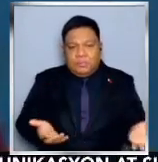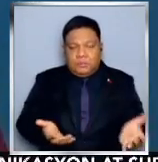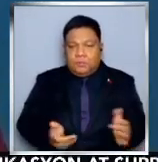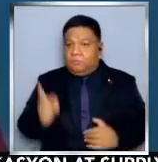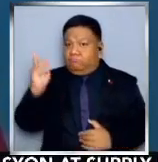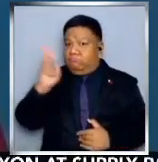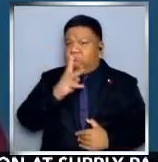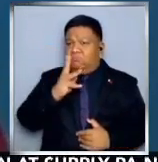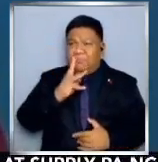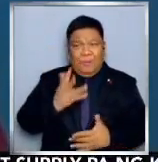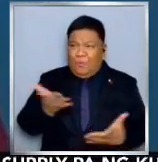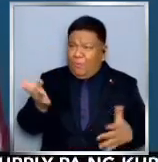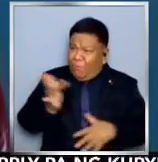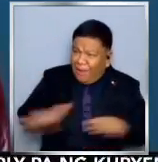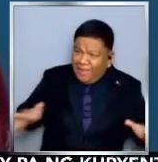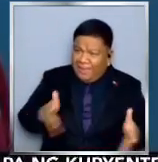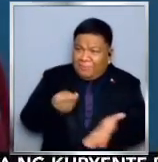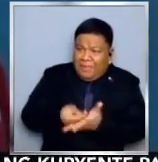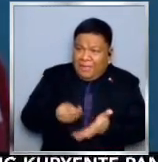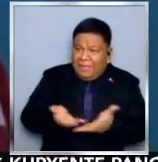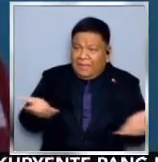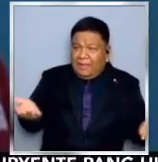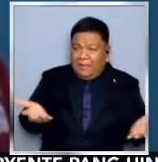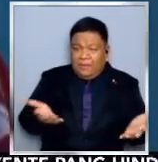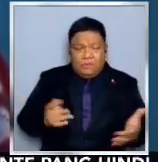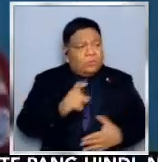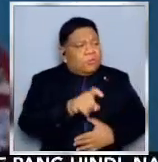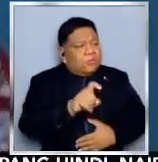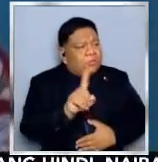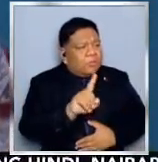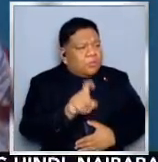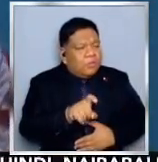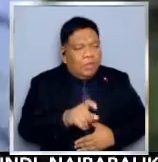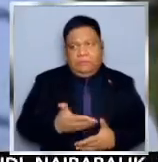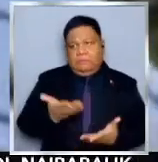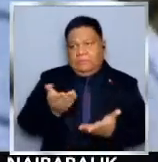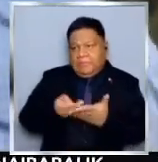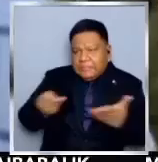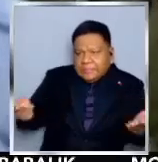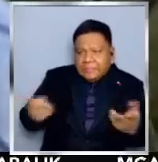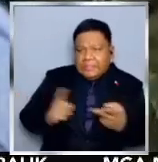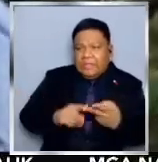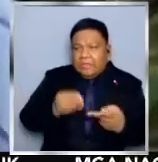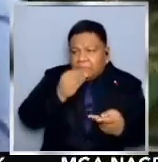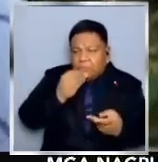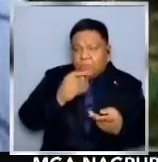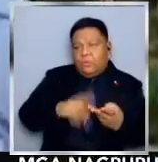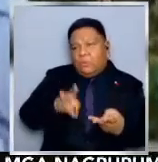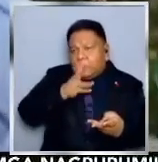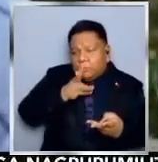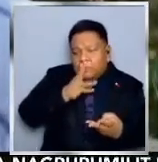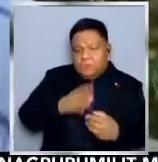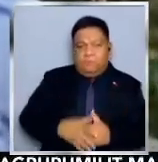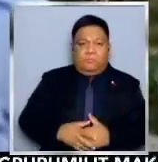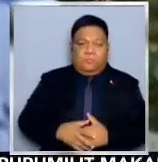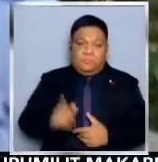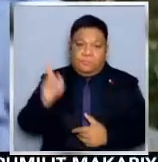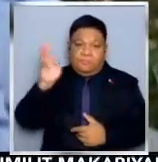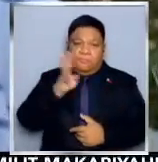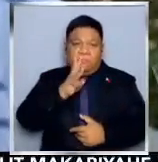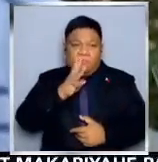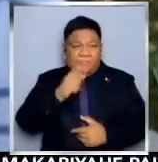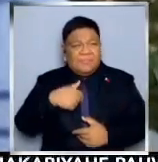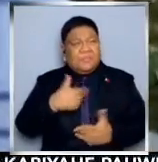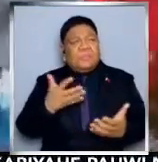nyo po? Ano, yung mga materials at pagkain, tubig. Gusto akong pabigyan ng tulong. Wala na akong pagkain, wala na